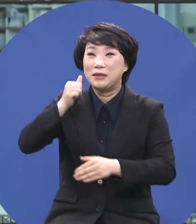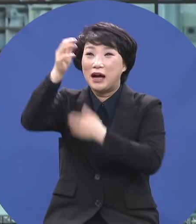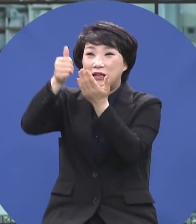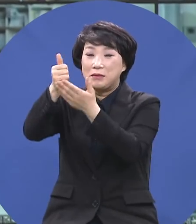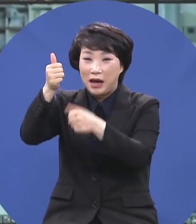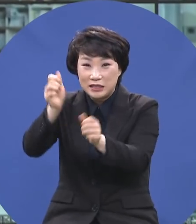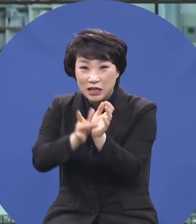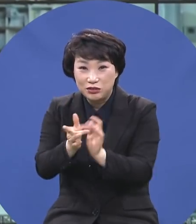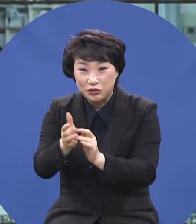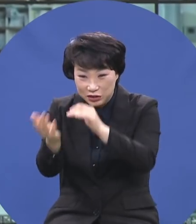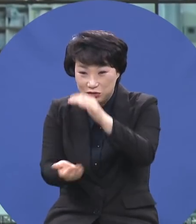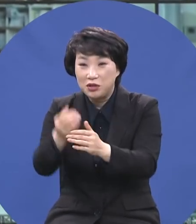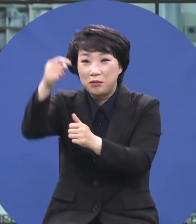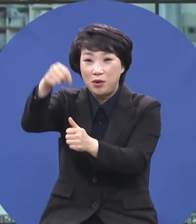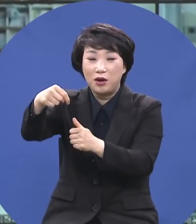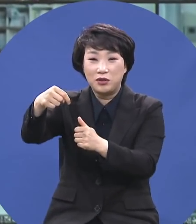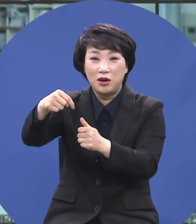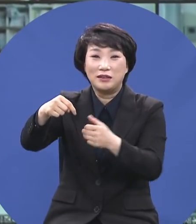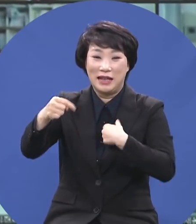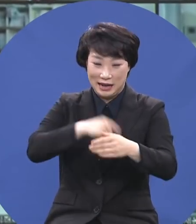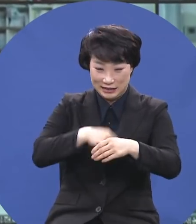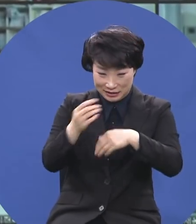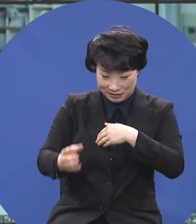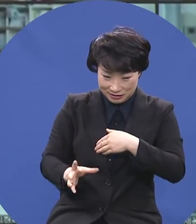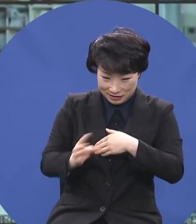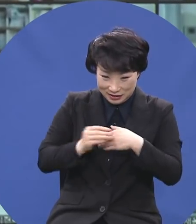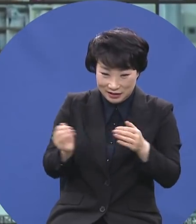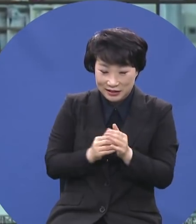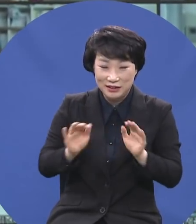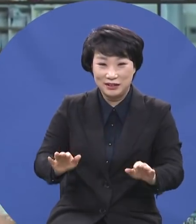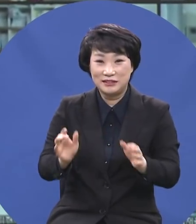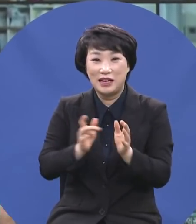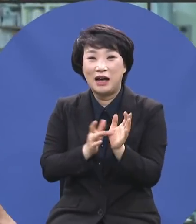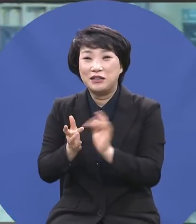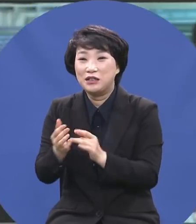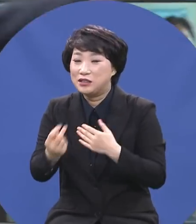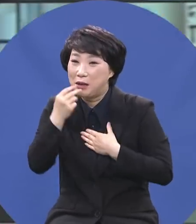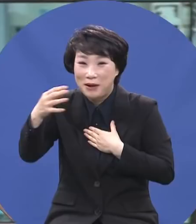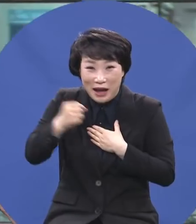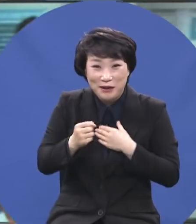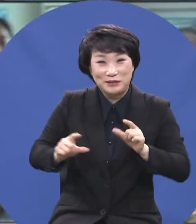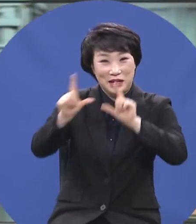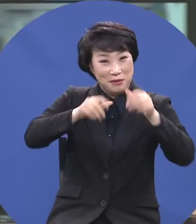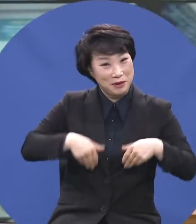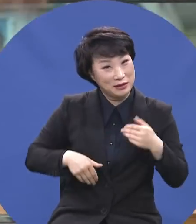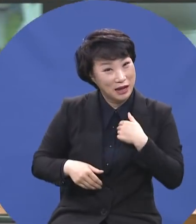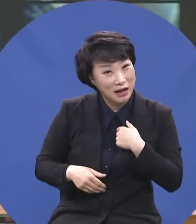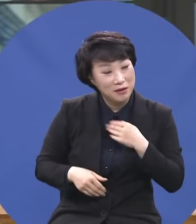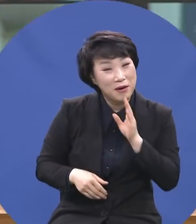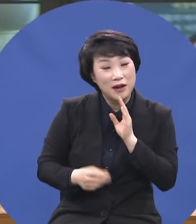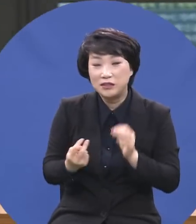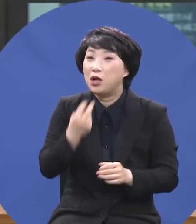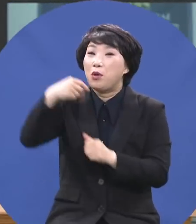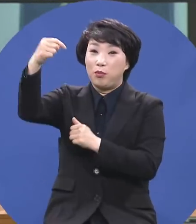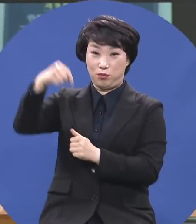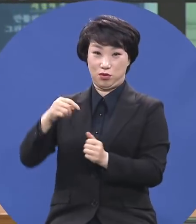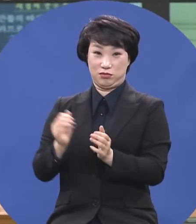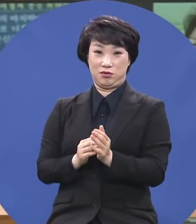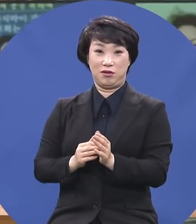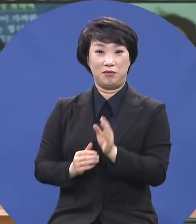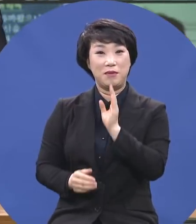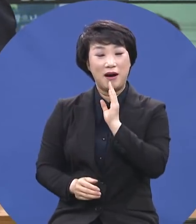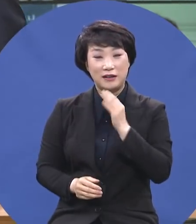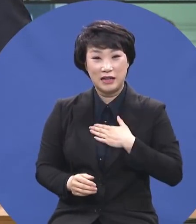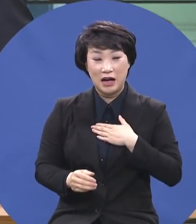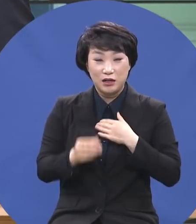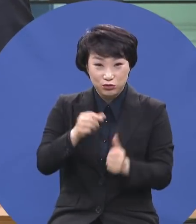아들로 이룬 계명이 내 안에 이루어져 나도 그 계명으로 살아야 된다 이 말이에요. 생명의 계명이라 이 말입니다.